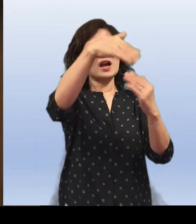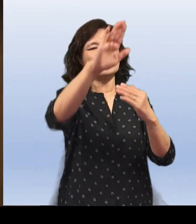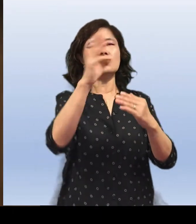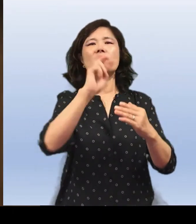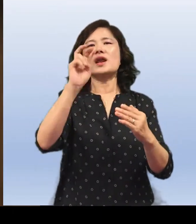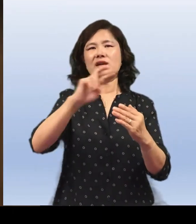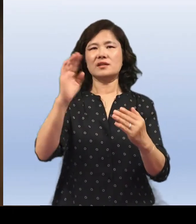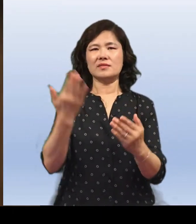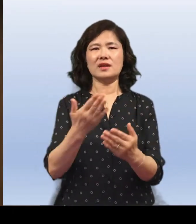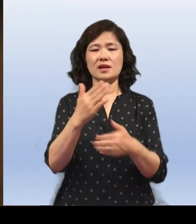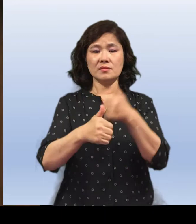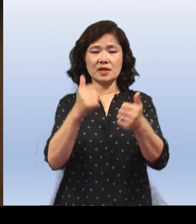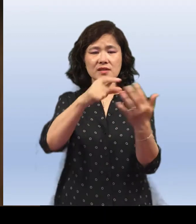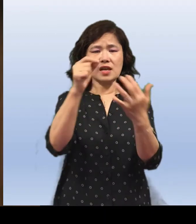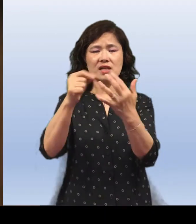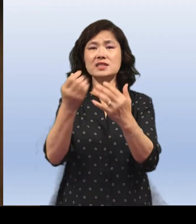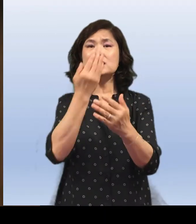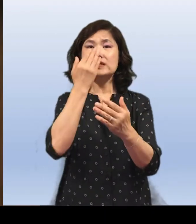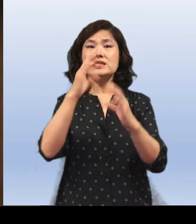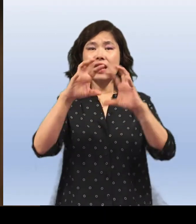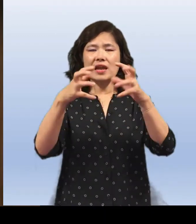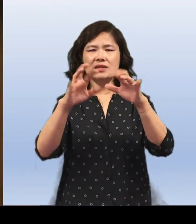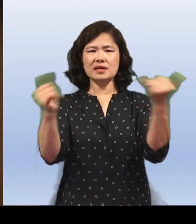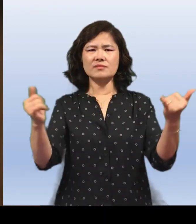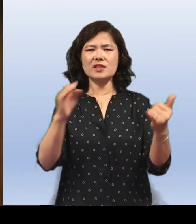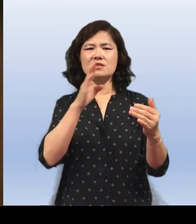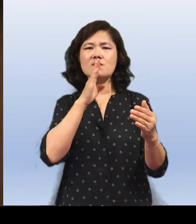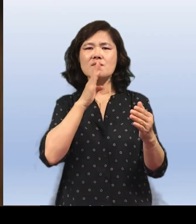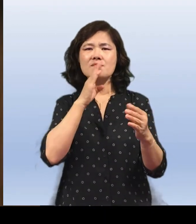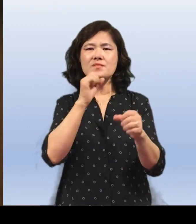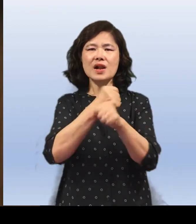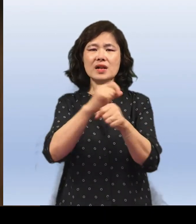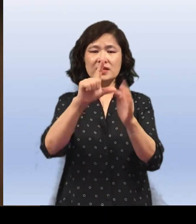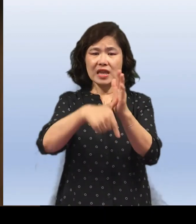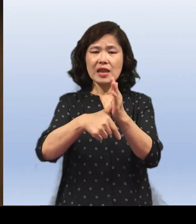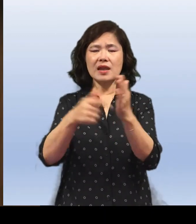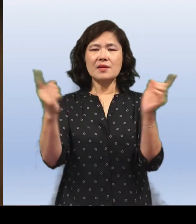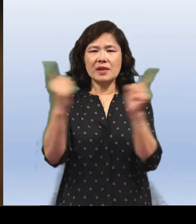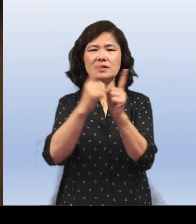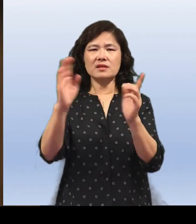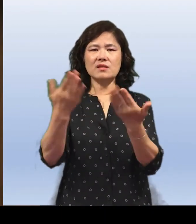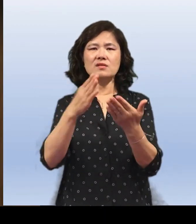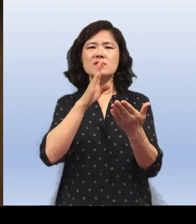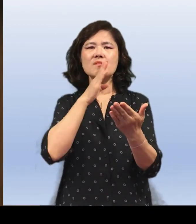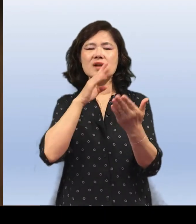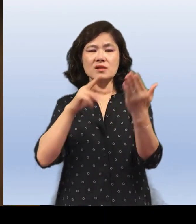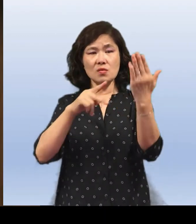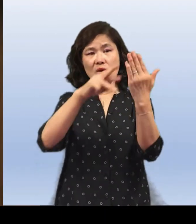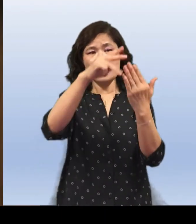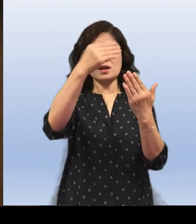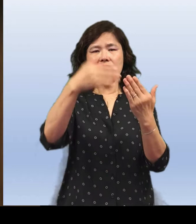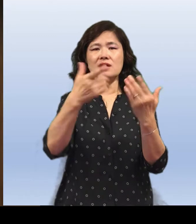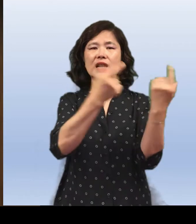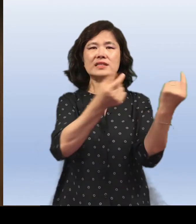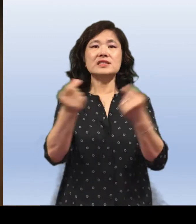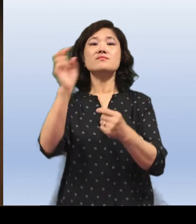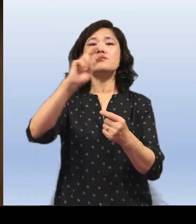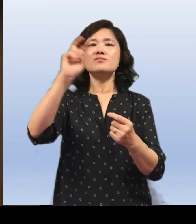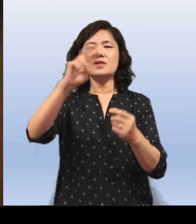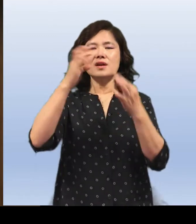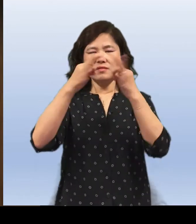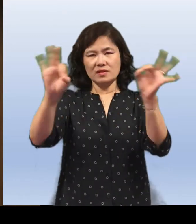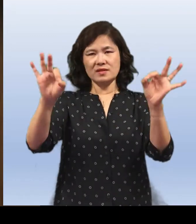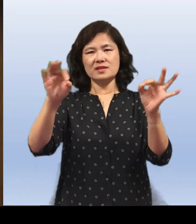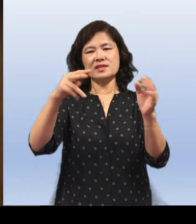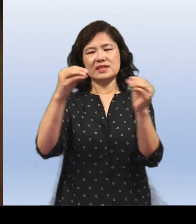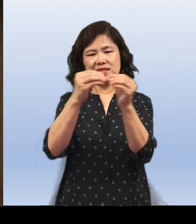시는 하나님께서 택하신 이스라엘 백성들이 절기를 맞아서 시온에 올라가면서 함께 불렀던 찬양 시입니다.